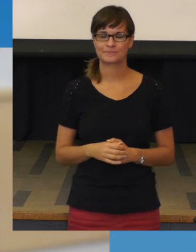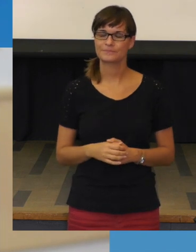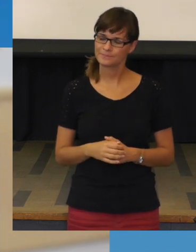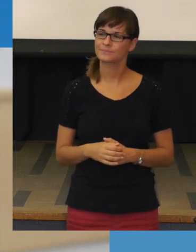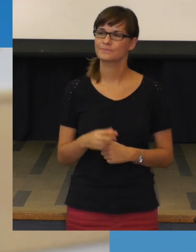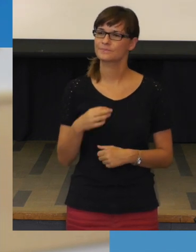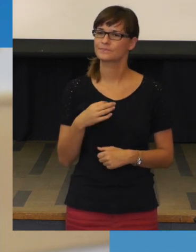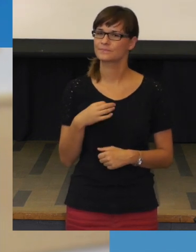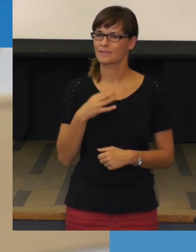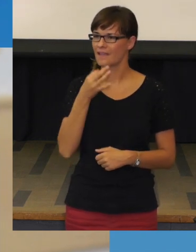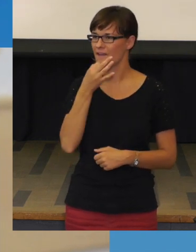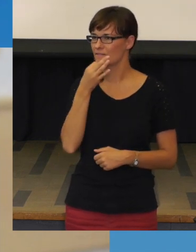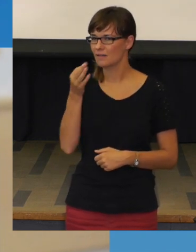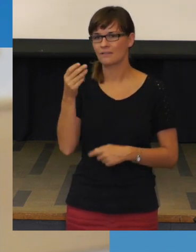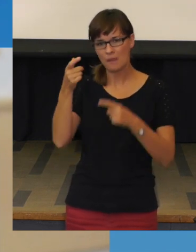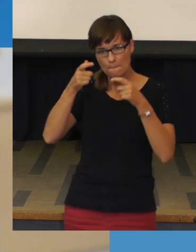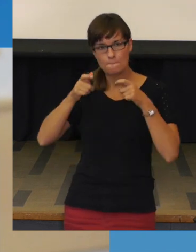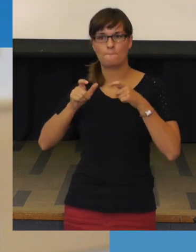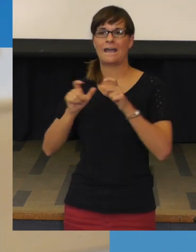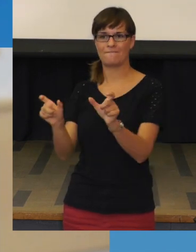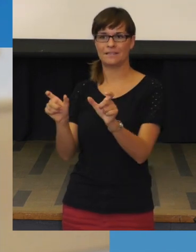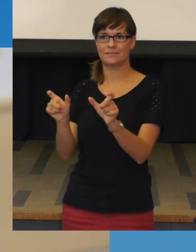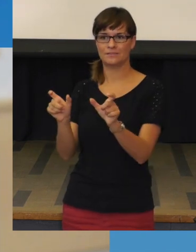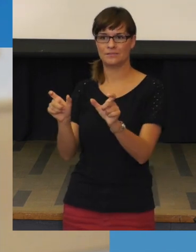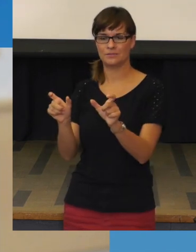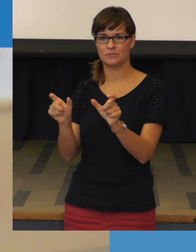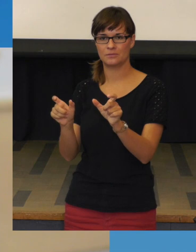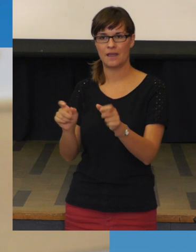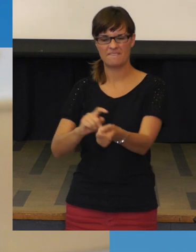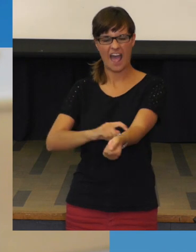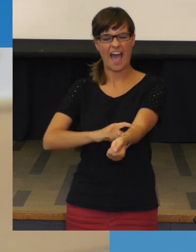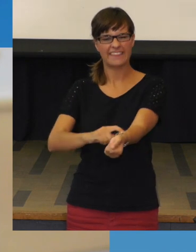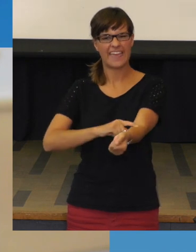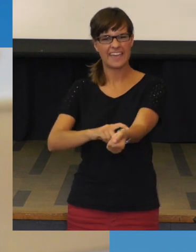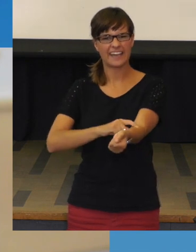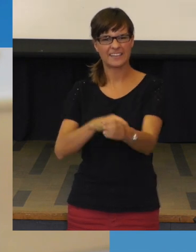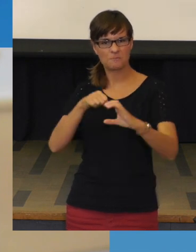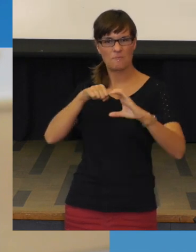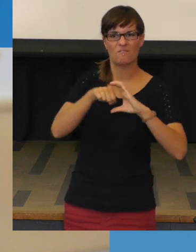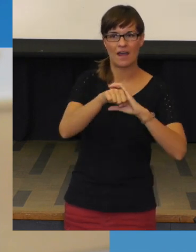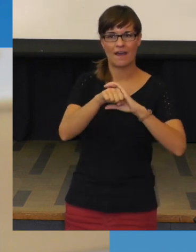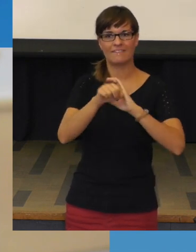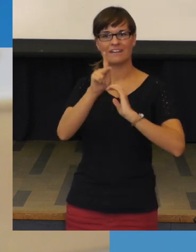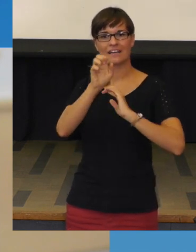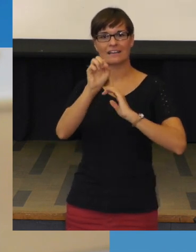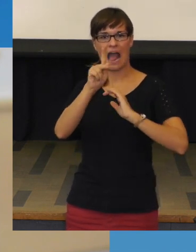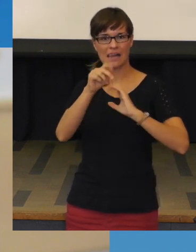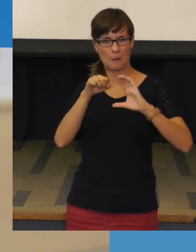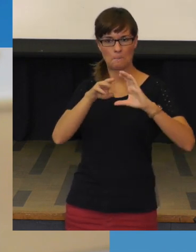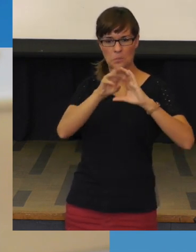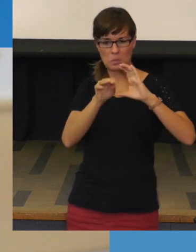die Prävention von Arterienverkalkung. Und bei meinem Mann ist nämlich eine